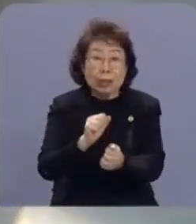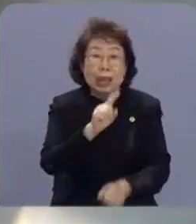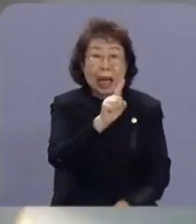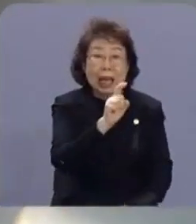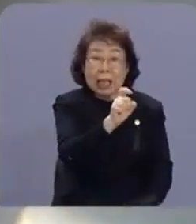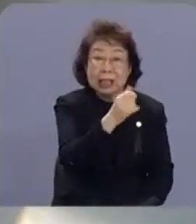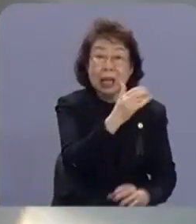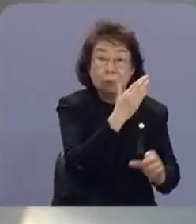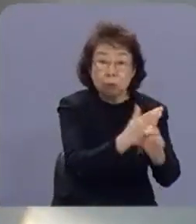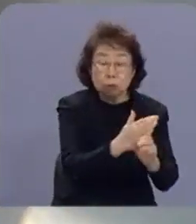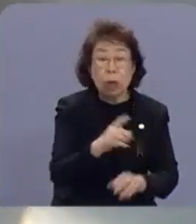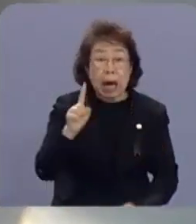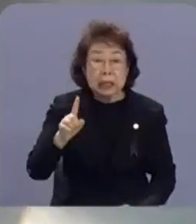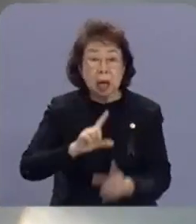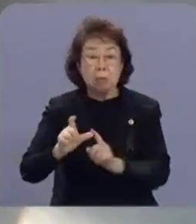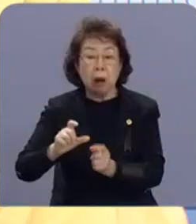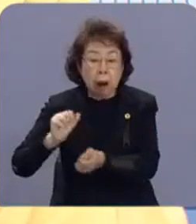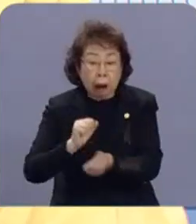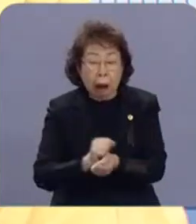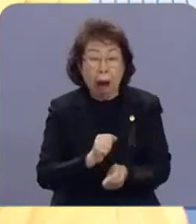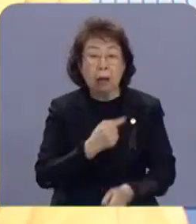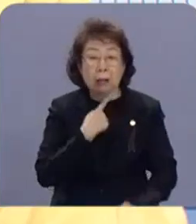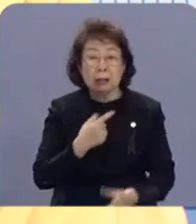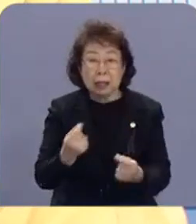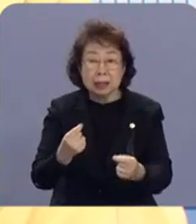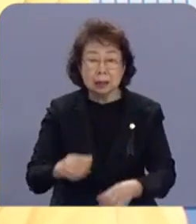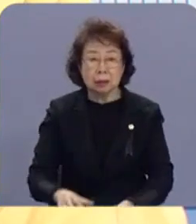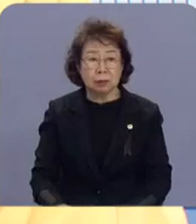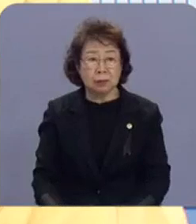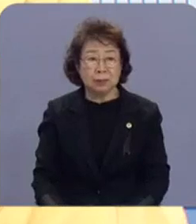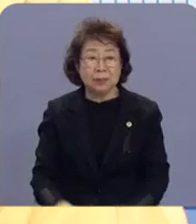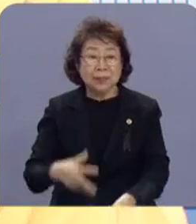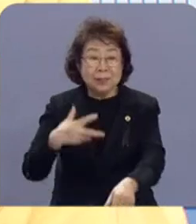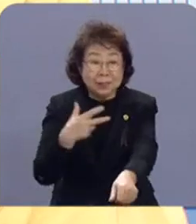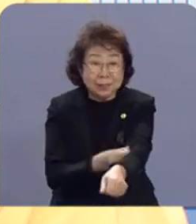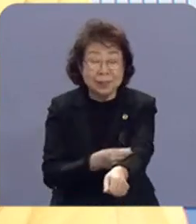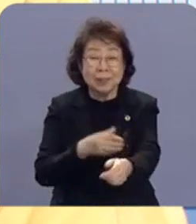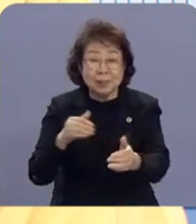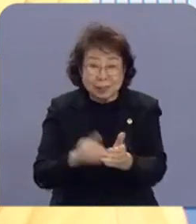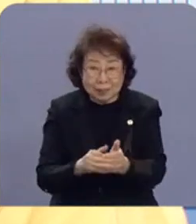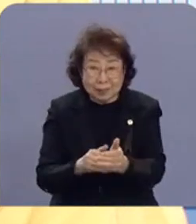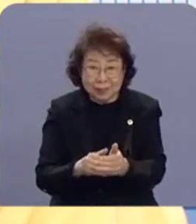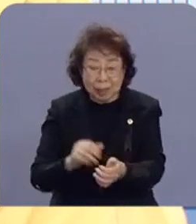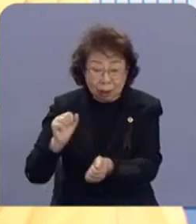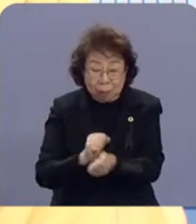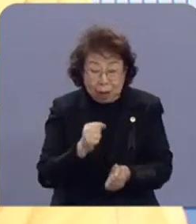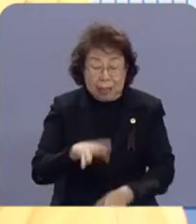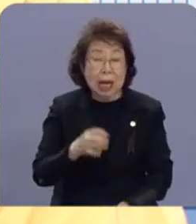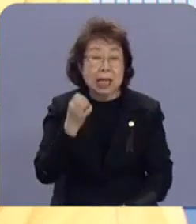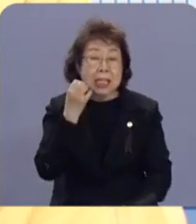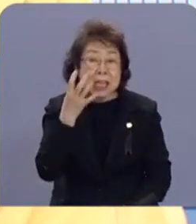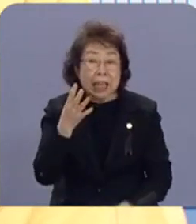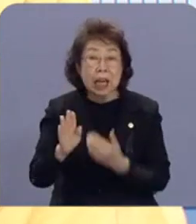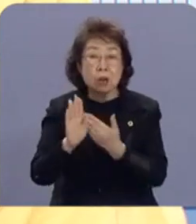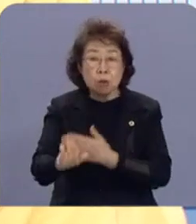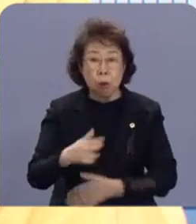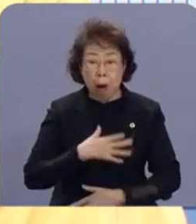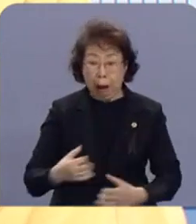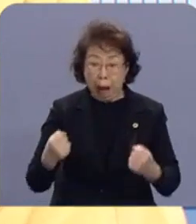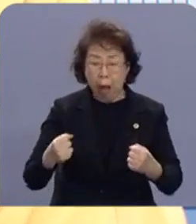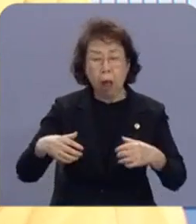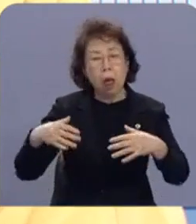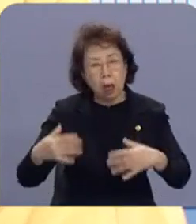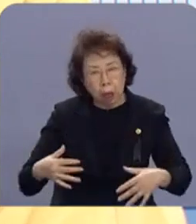1명은 재감염됐다는 겁니다. 지금 백신을 접종하거나 감염이 되어도 4개월이 지나면 면역이 떨어지게 되어